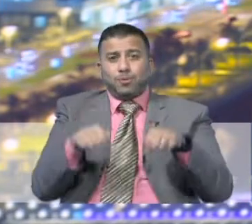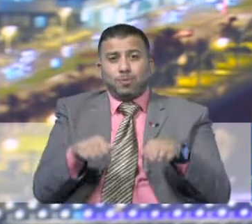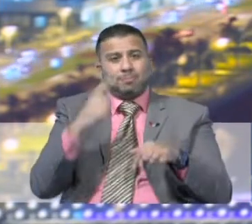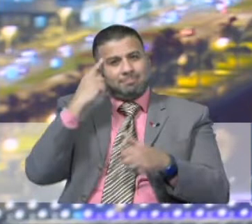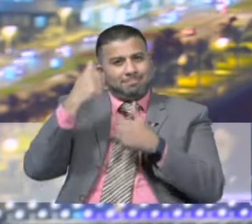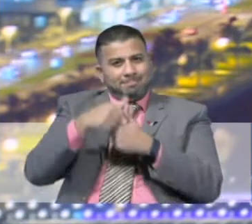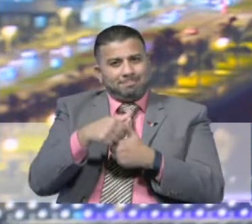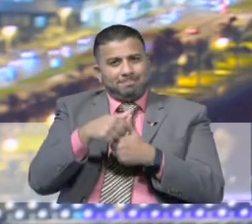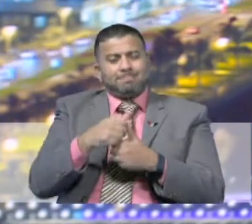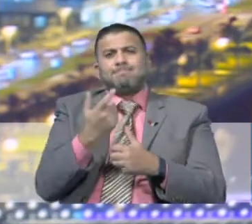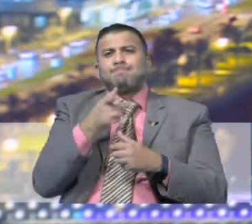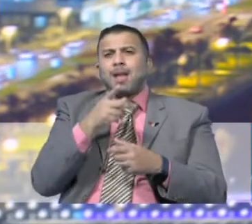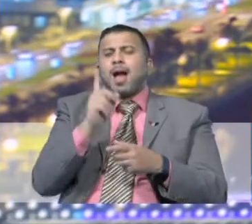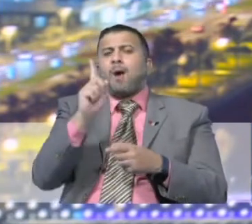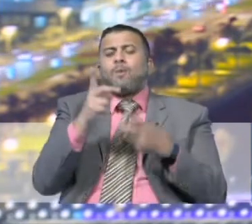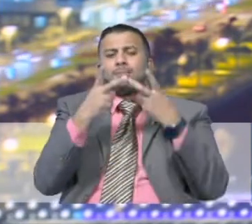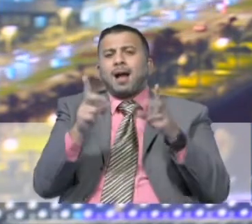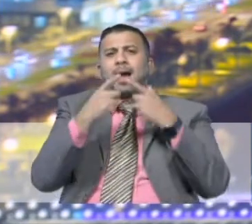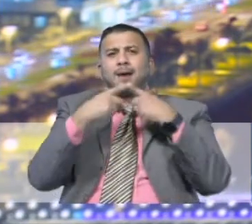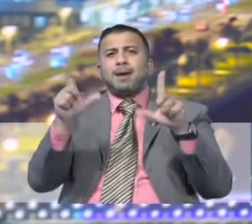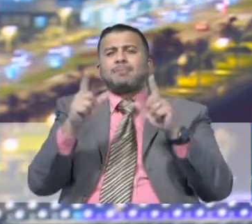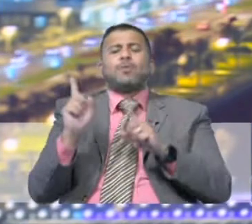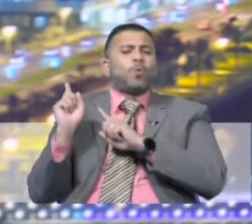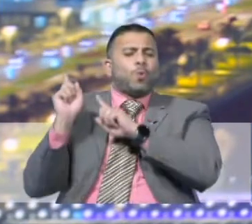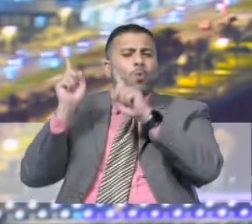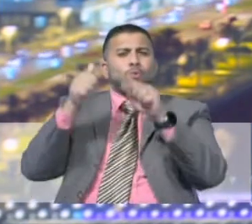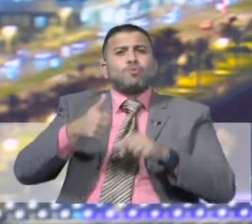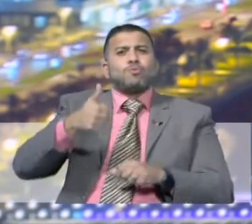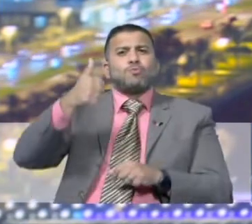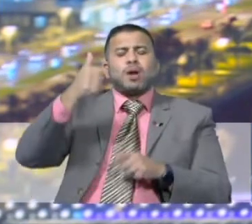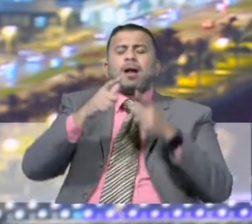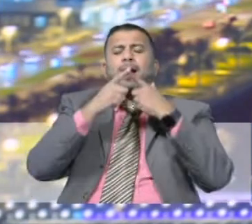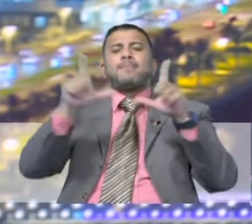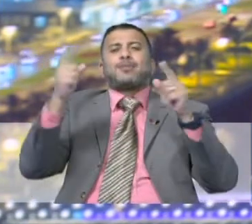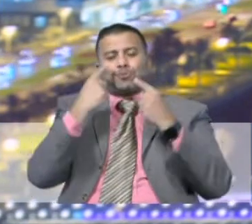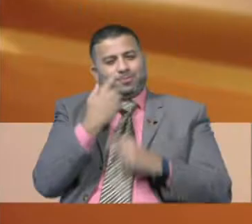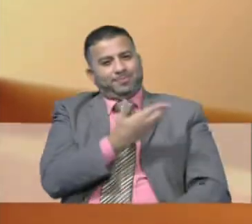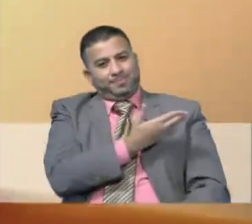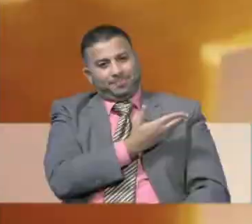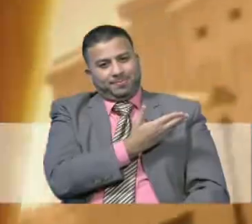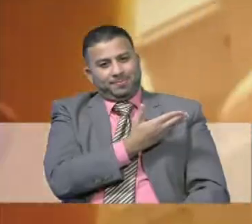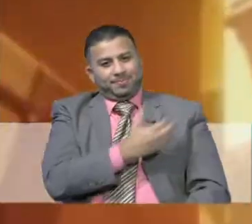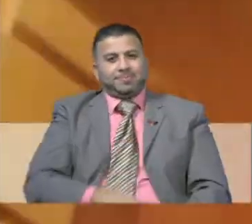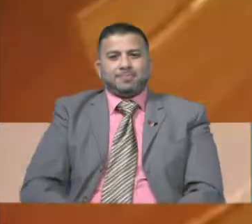اليوم نستذكر معكم ميلادها ونرصد الرحلة الناجحة لنشر